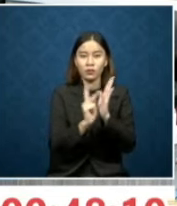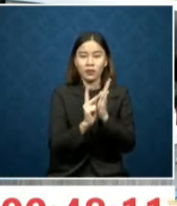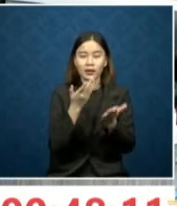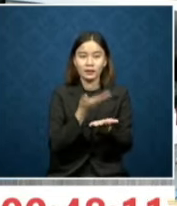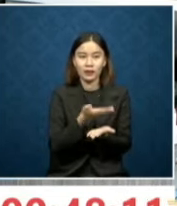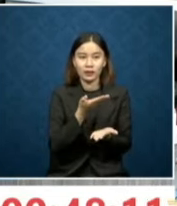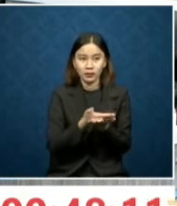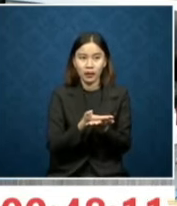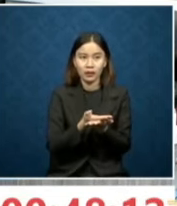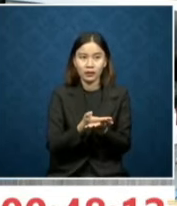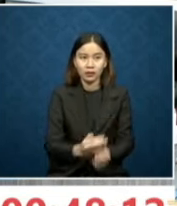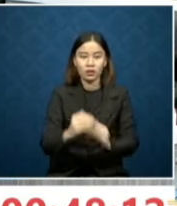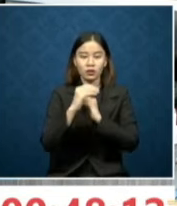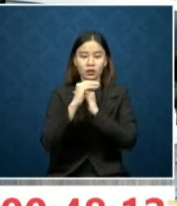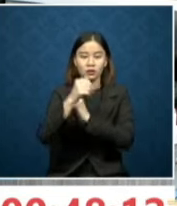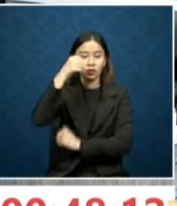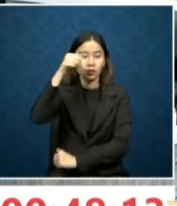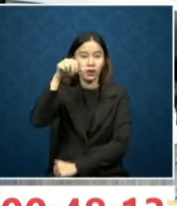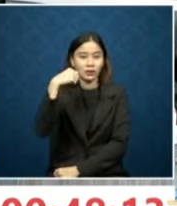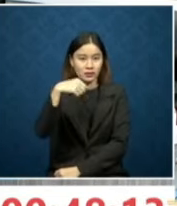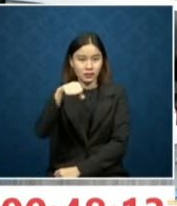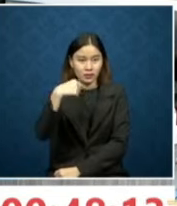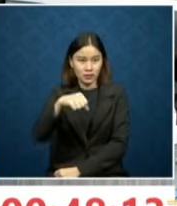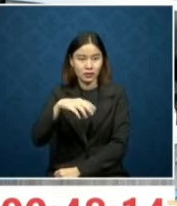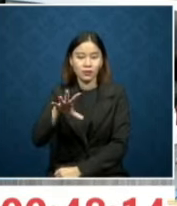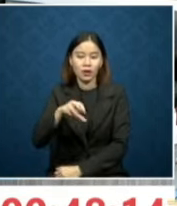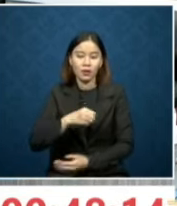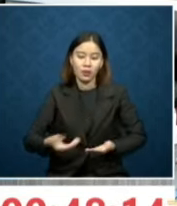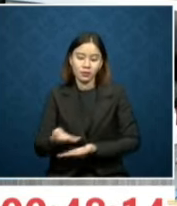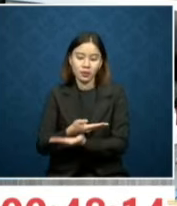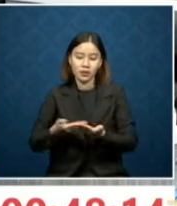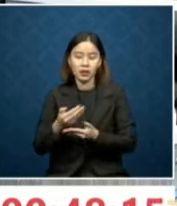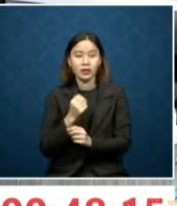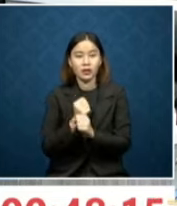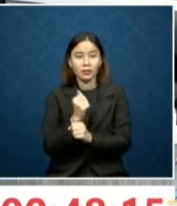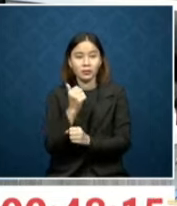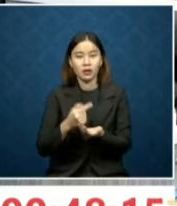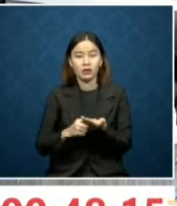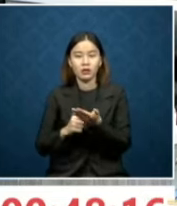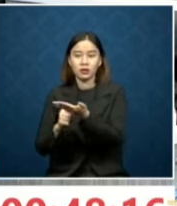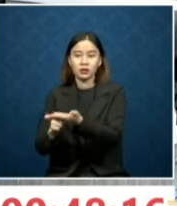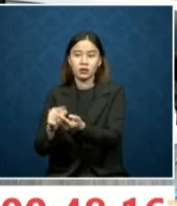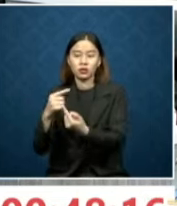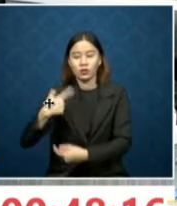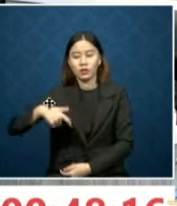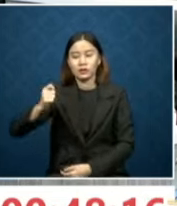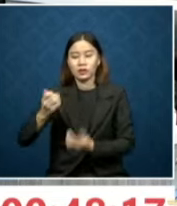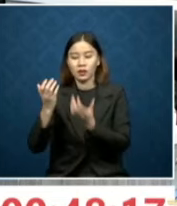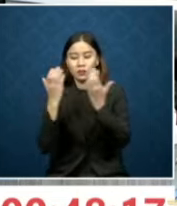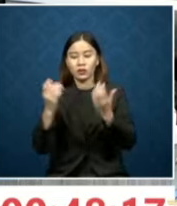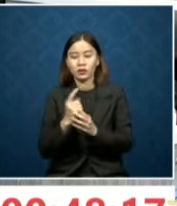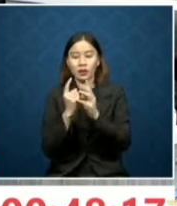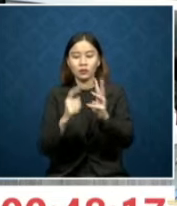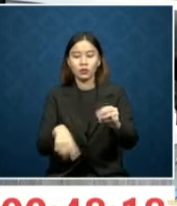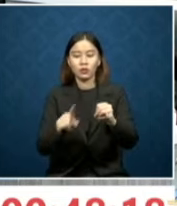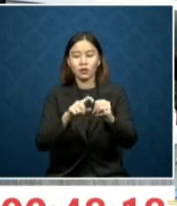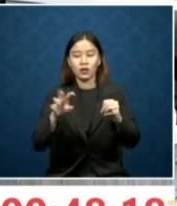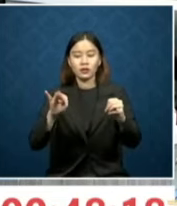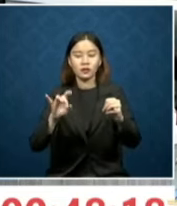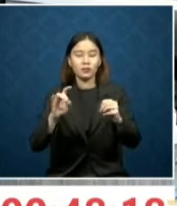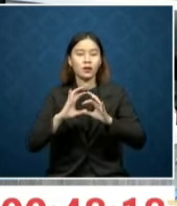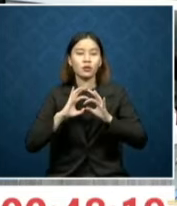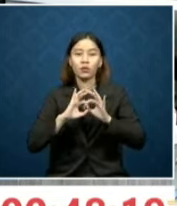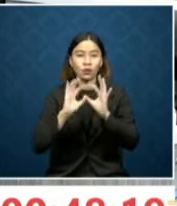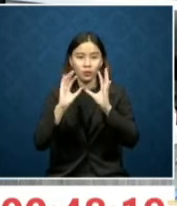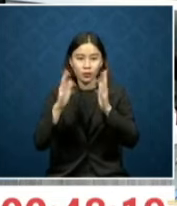งินภายใน10วันเอามาพิจารณาได้ยื่นศาลรัฐธรรมนูญตามมาตรา148ไม่ต้องห่วง